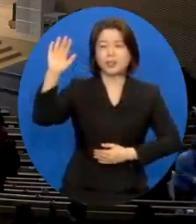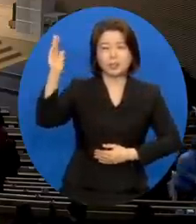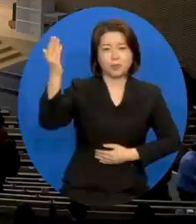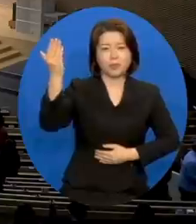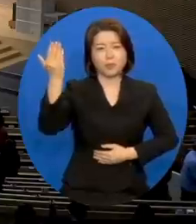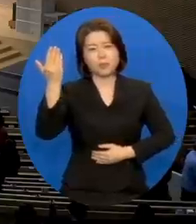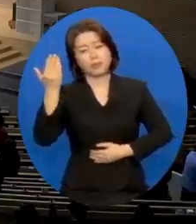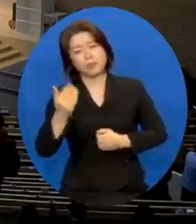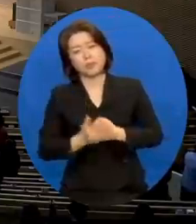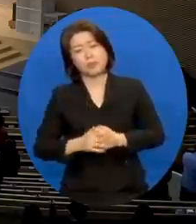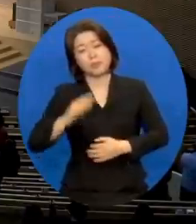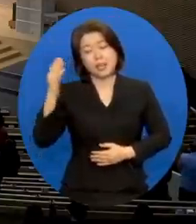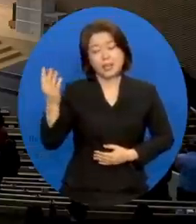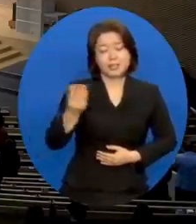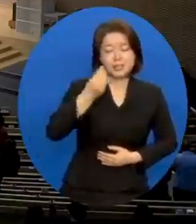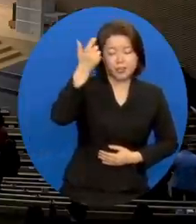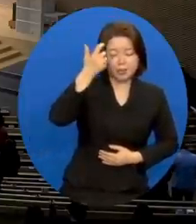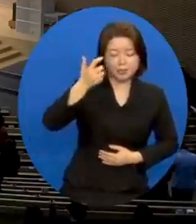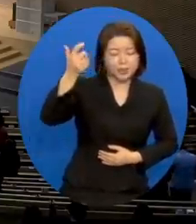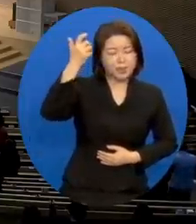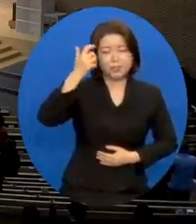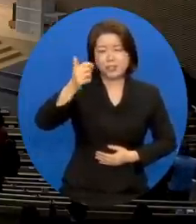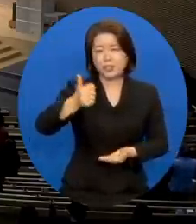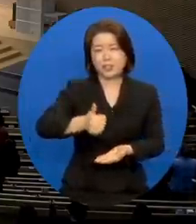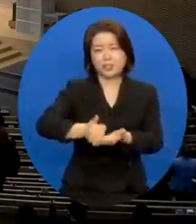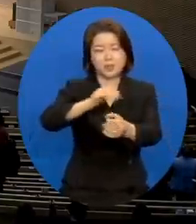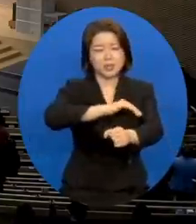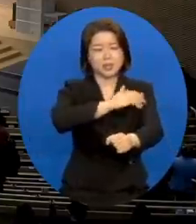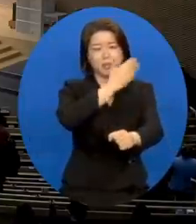woo 아